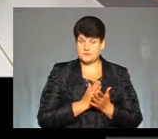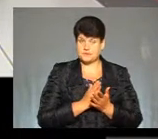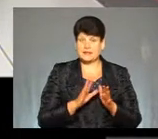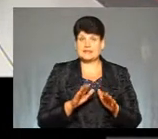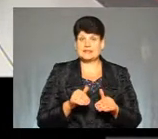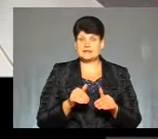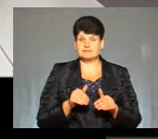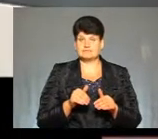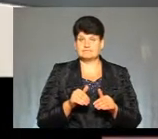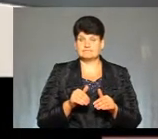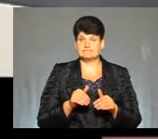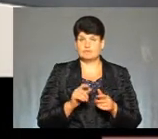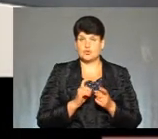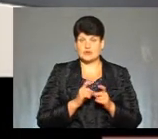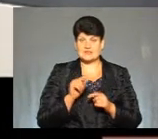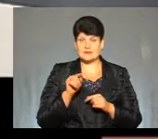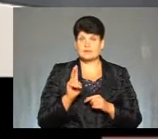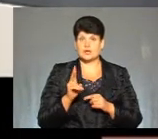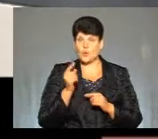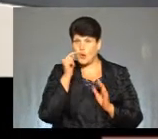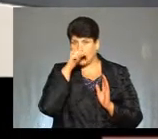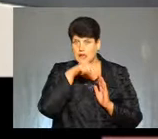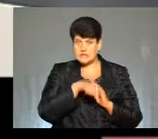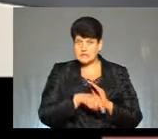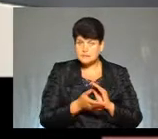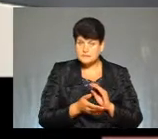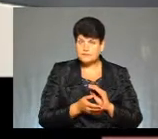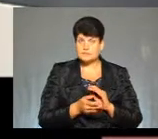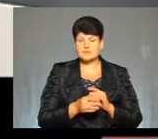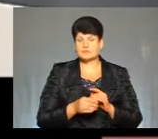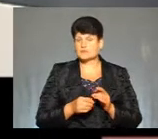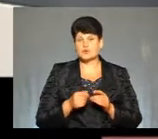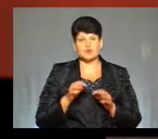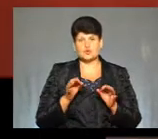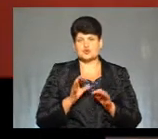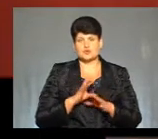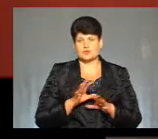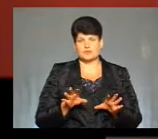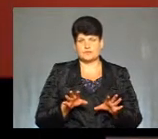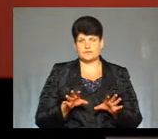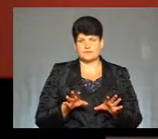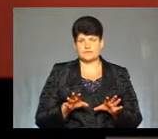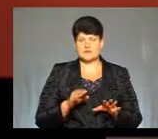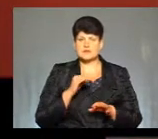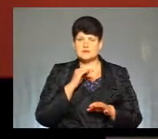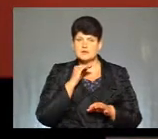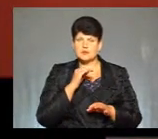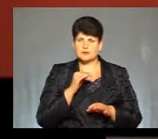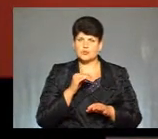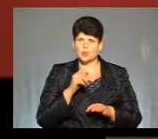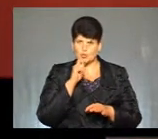по зубам тим, хто до нас лізе, доти нічого не буде. Як думаєте, чи достатньо цінують